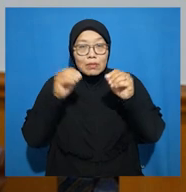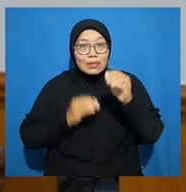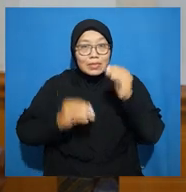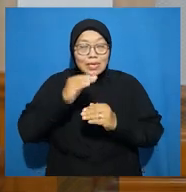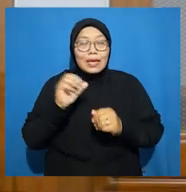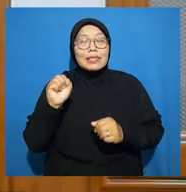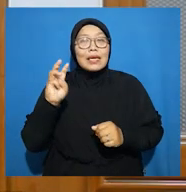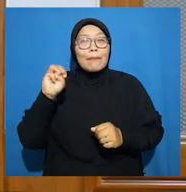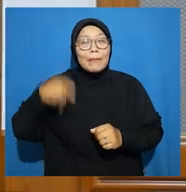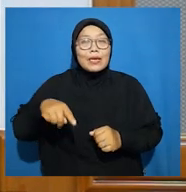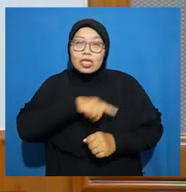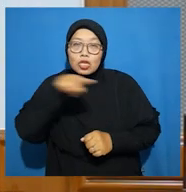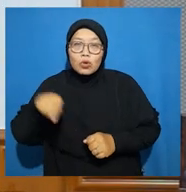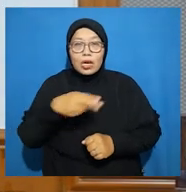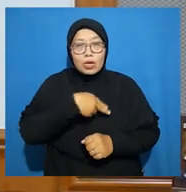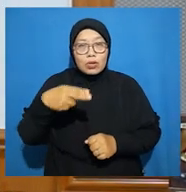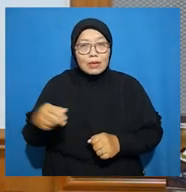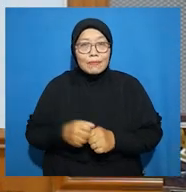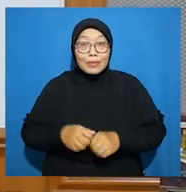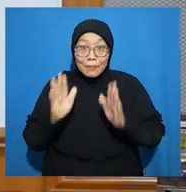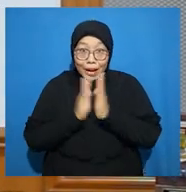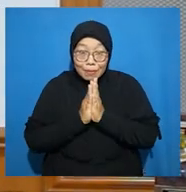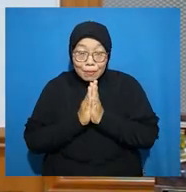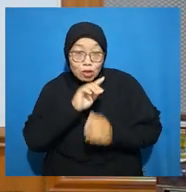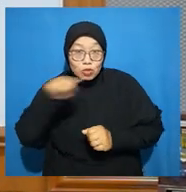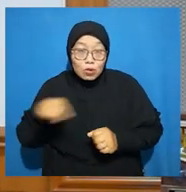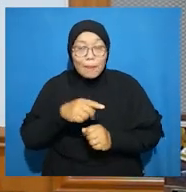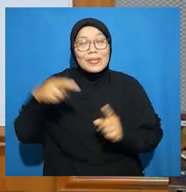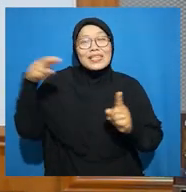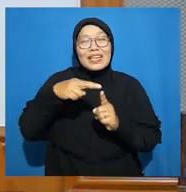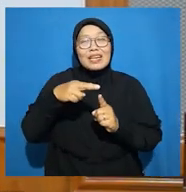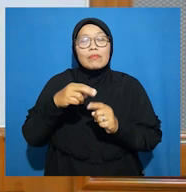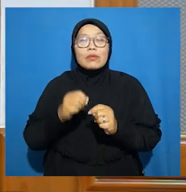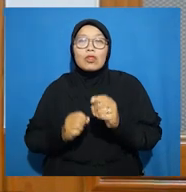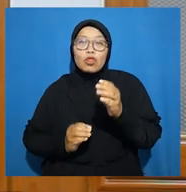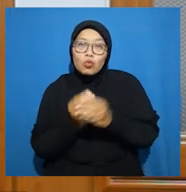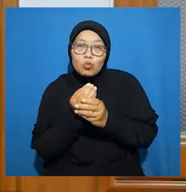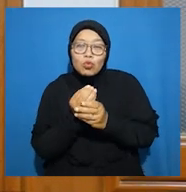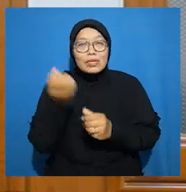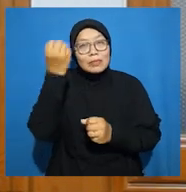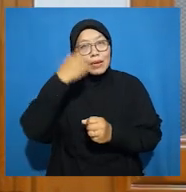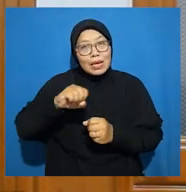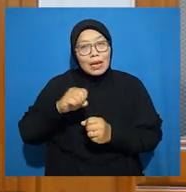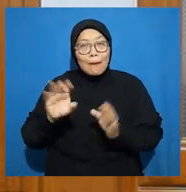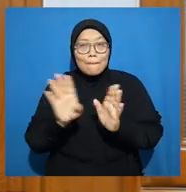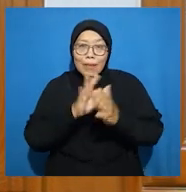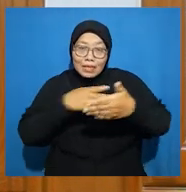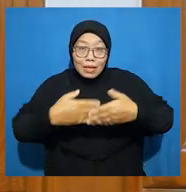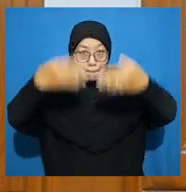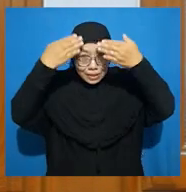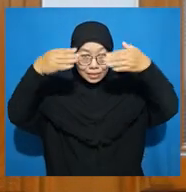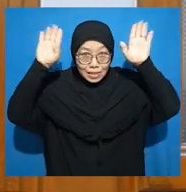seluruh Indonesia. Kami berharap seluruh peserta didik dapat tumbuh sebagai pelajar Pancasila yang